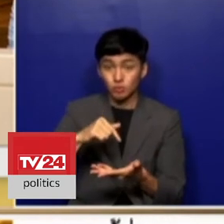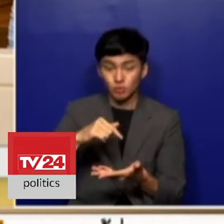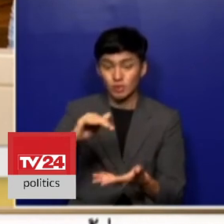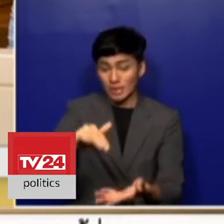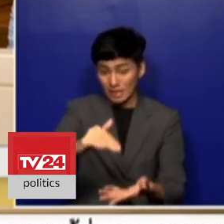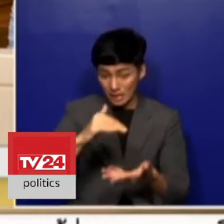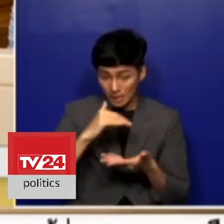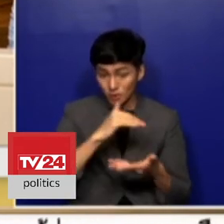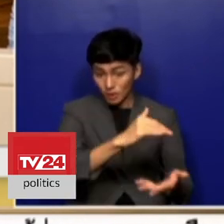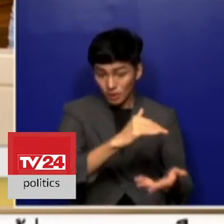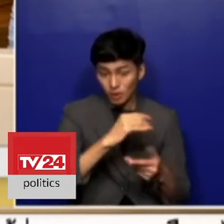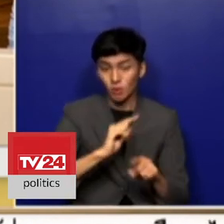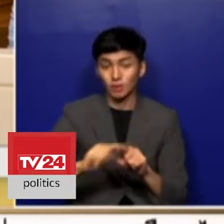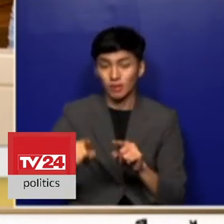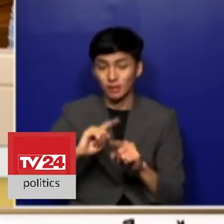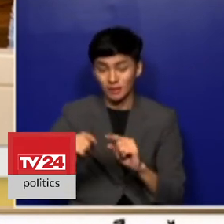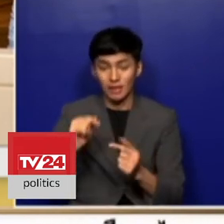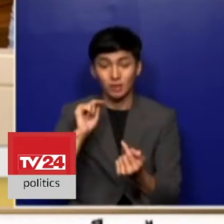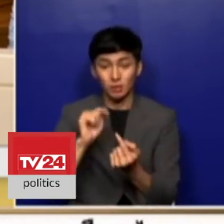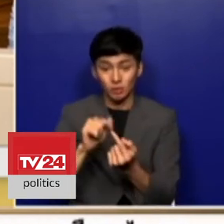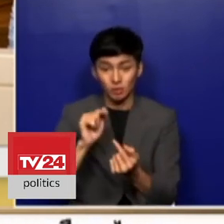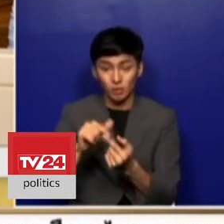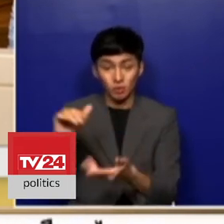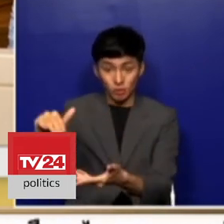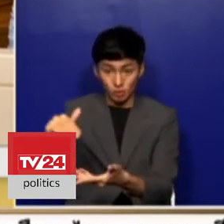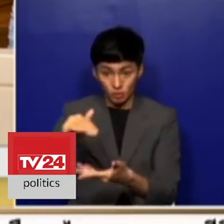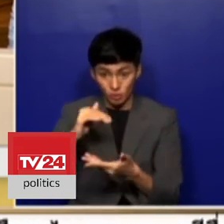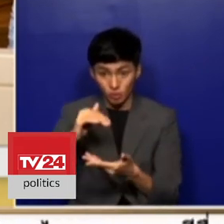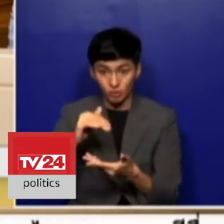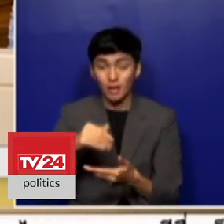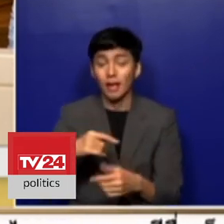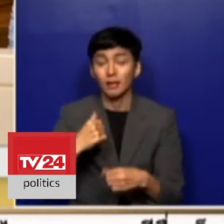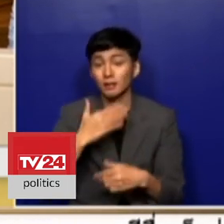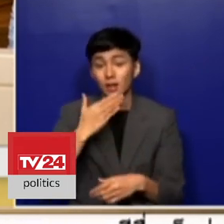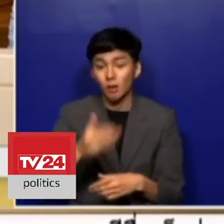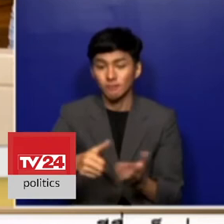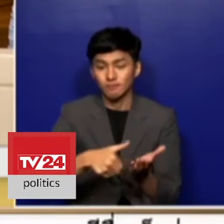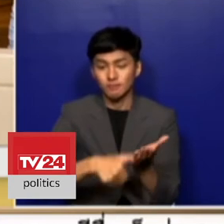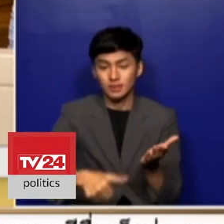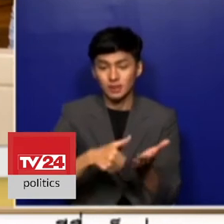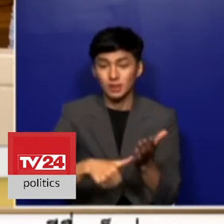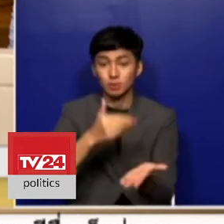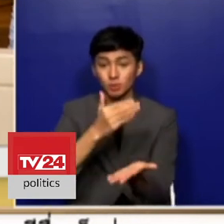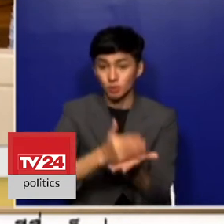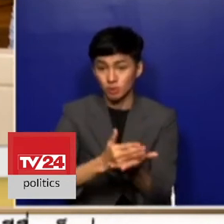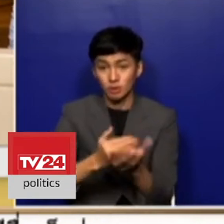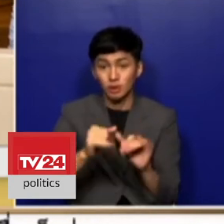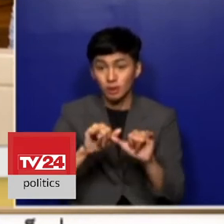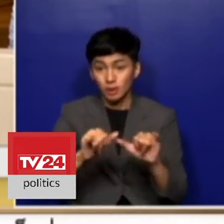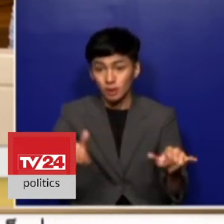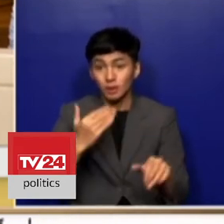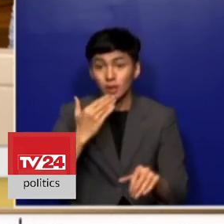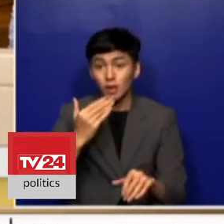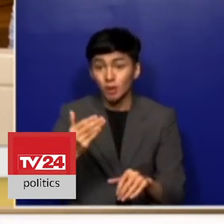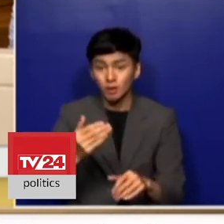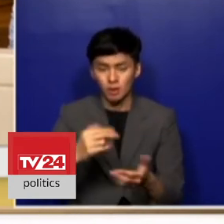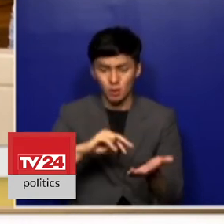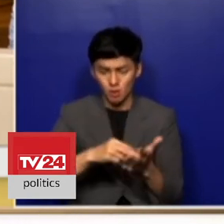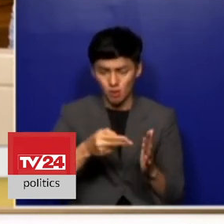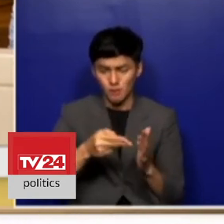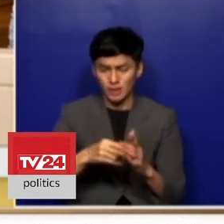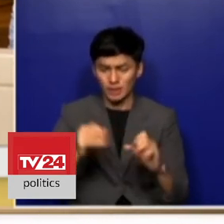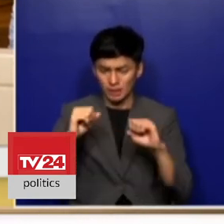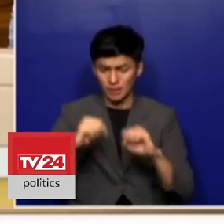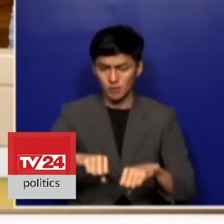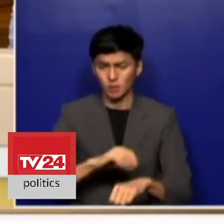สินค้าหรือบริการที่ส่งผ่านทางอิเล็กทรอนิกส์เป็นการถาวรซึ่งเป็นการกำหนดข้อห้ามต่อสมาชิกที่มาก